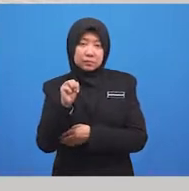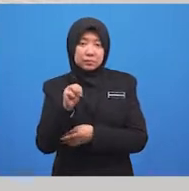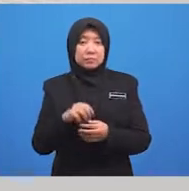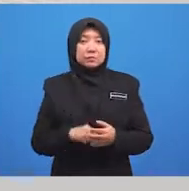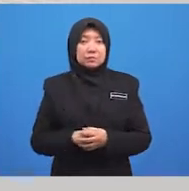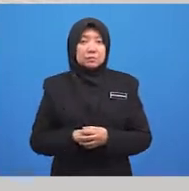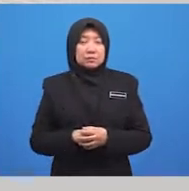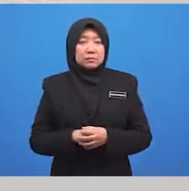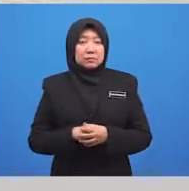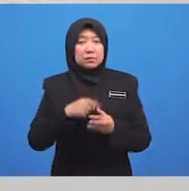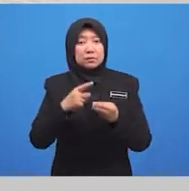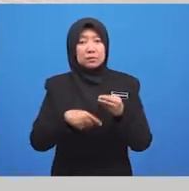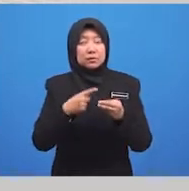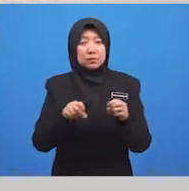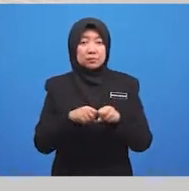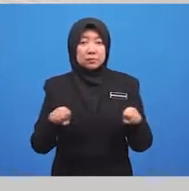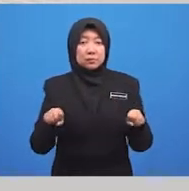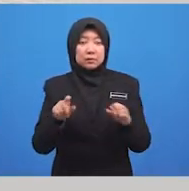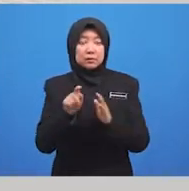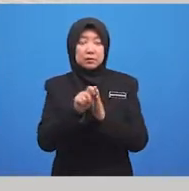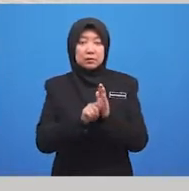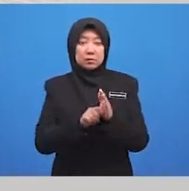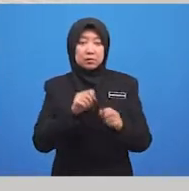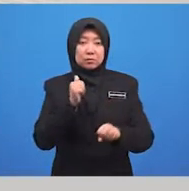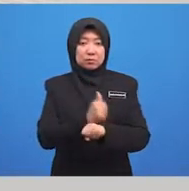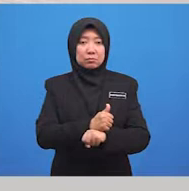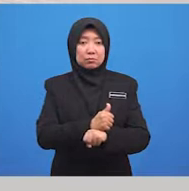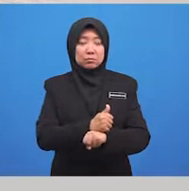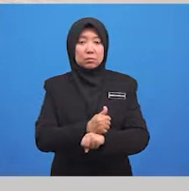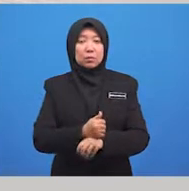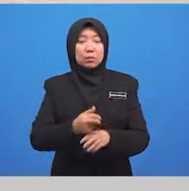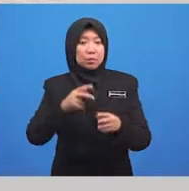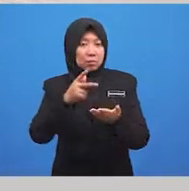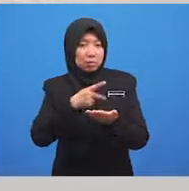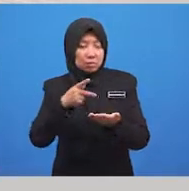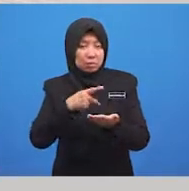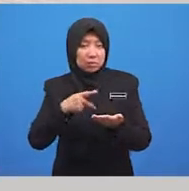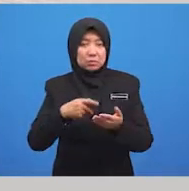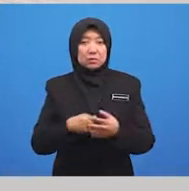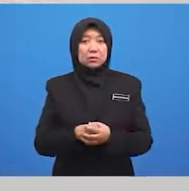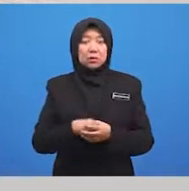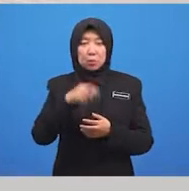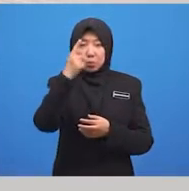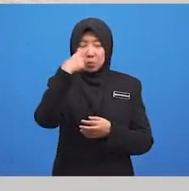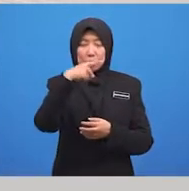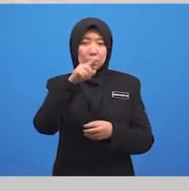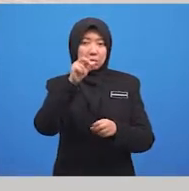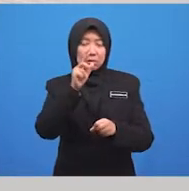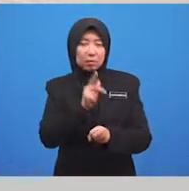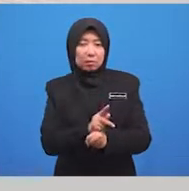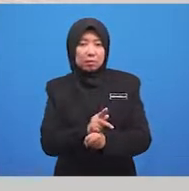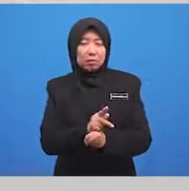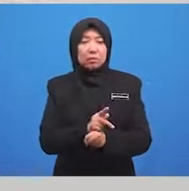UPM, berkenaan spesies terancam. Mengkaji kaedah pembiakan untuk mengekalkan